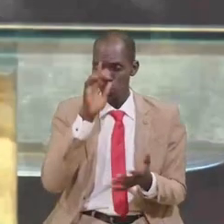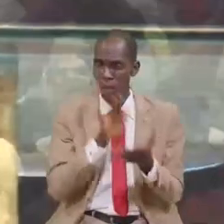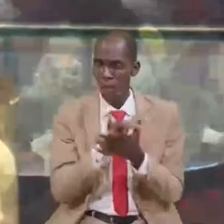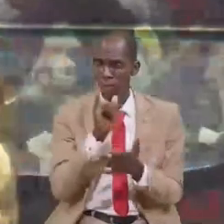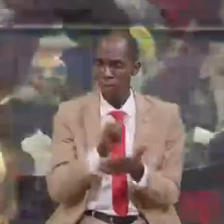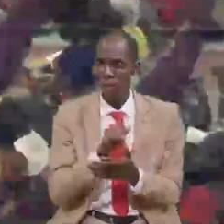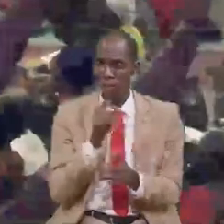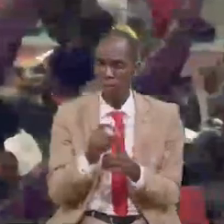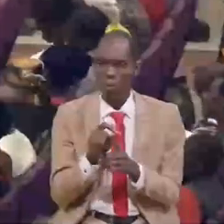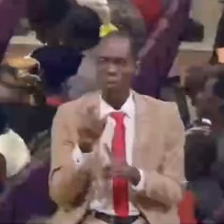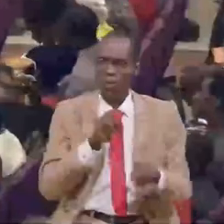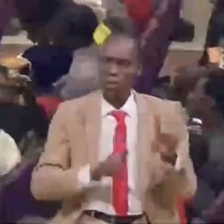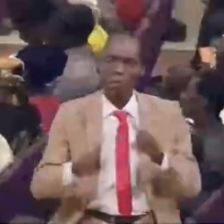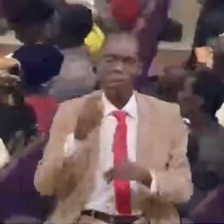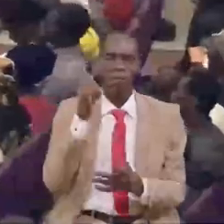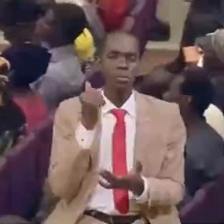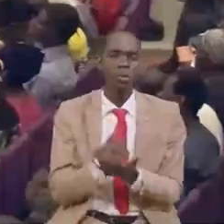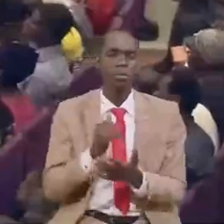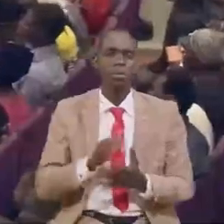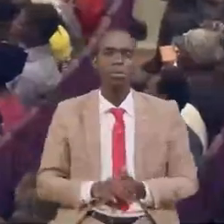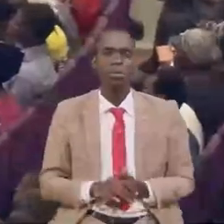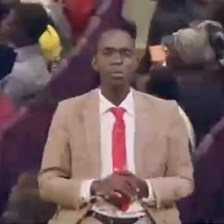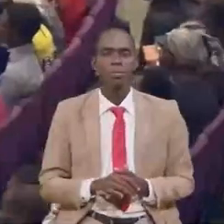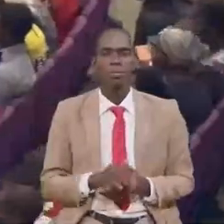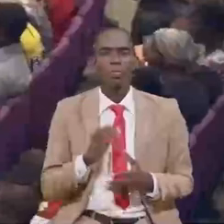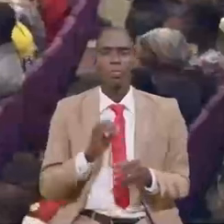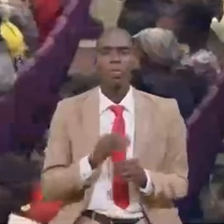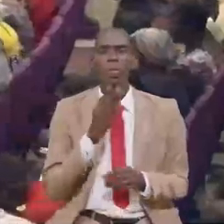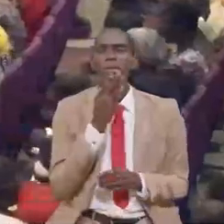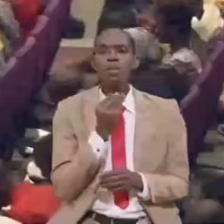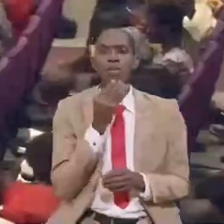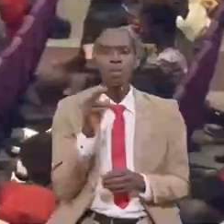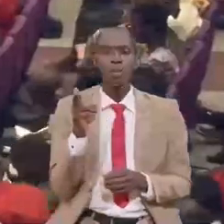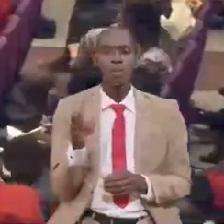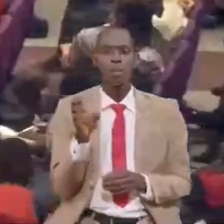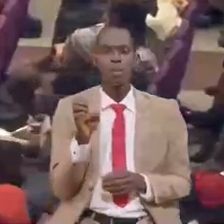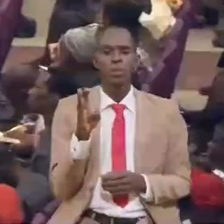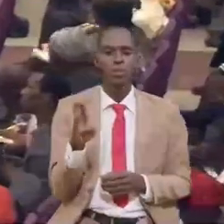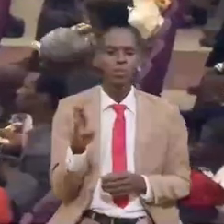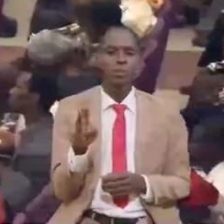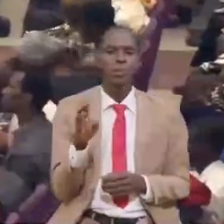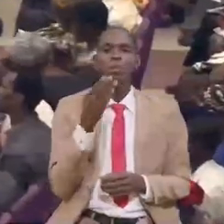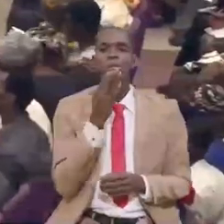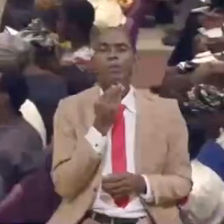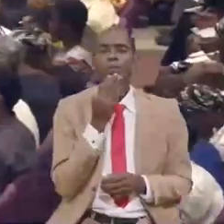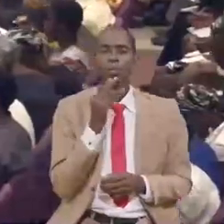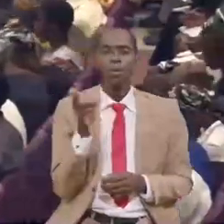Vous n'y croyez pas? Hébreux chapitre 1, 14.